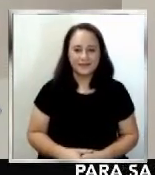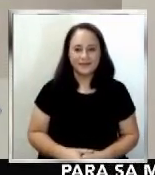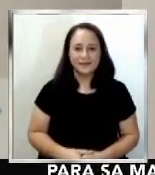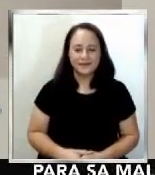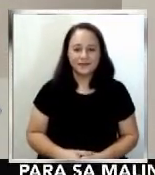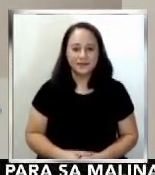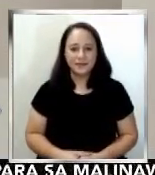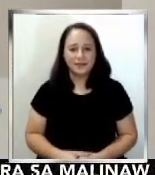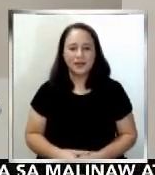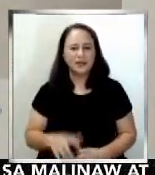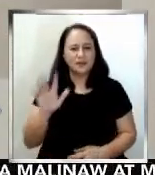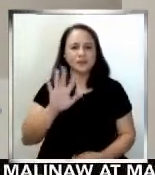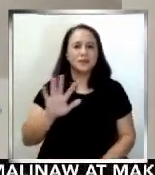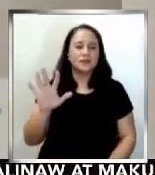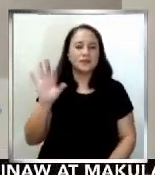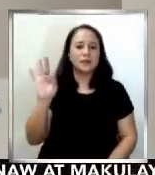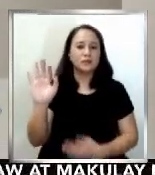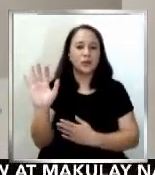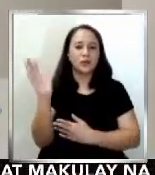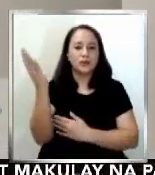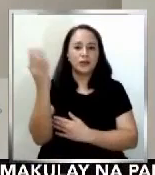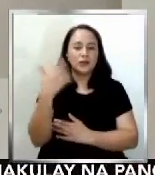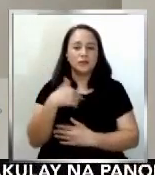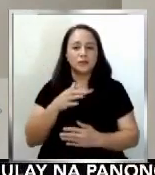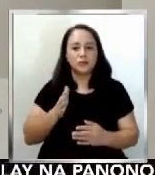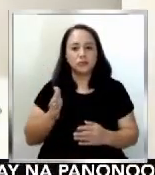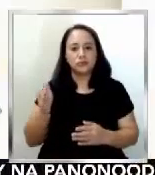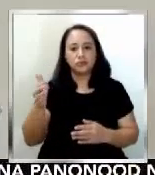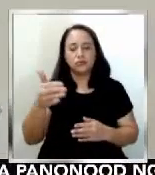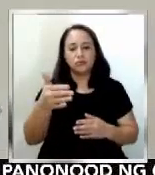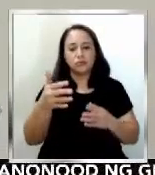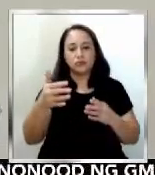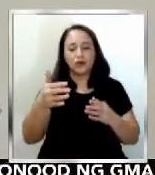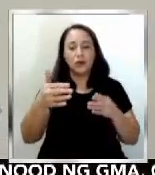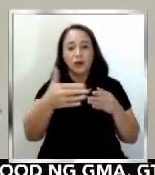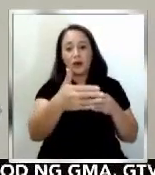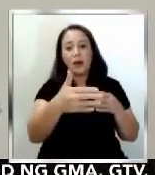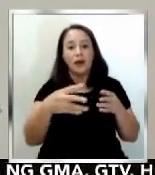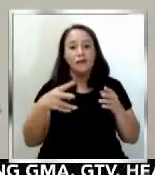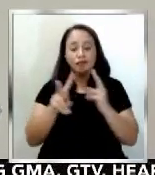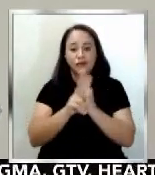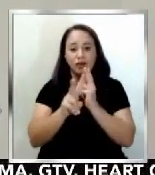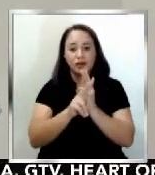Pasado alas 9 ng umaga, papaliko na sana ang van na yan sa Governor's Drive, Barangay